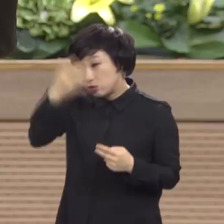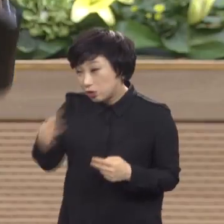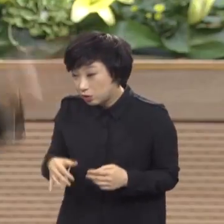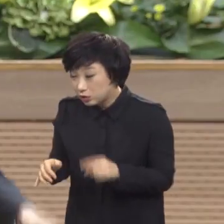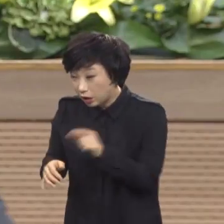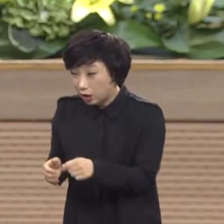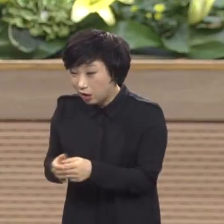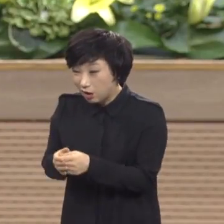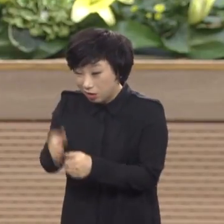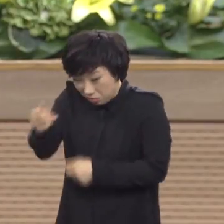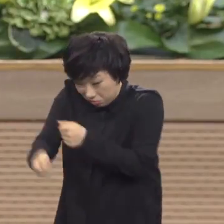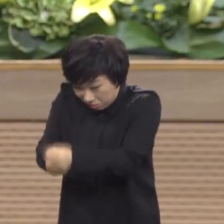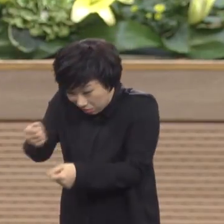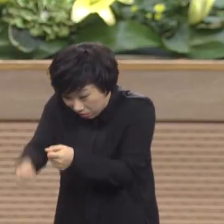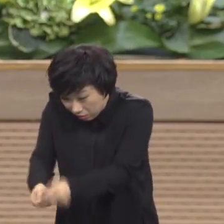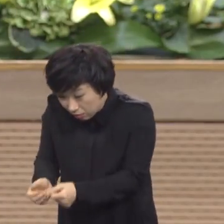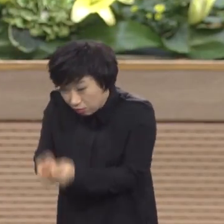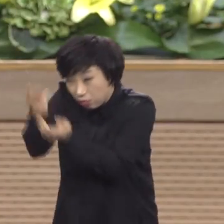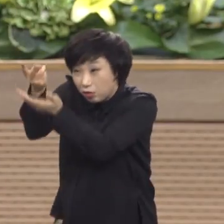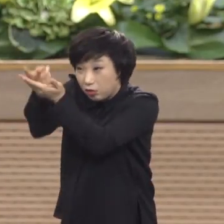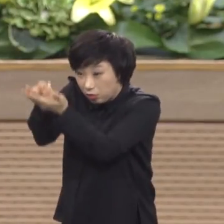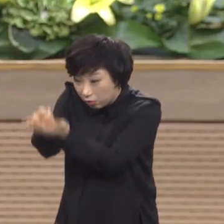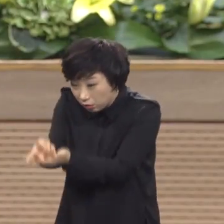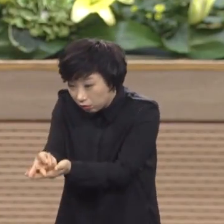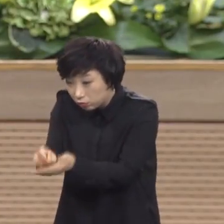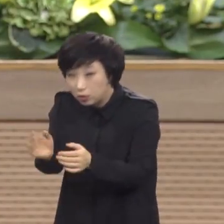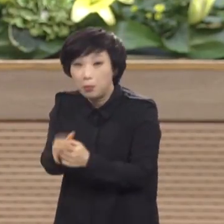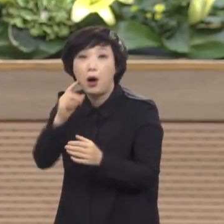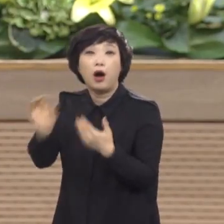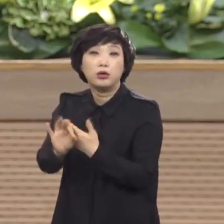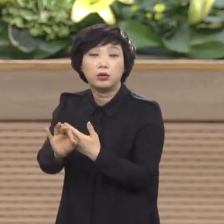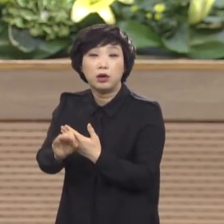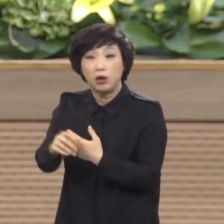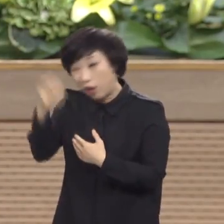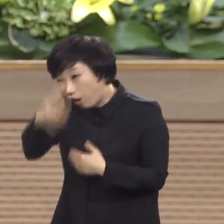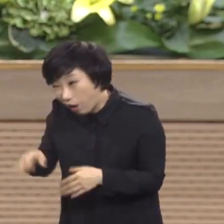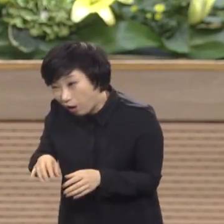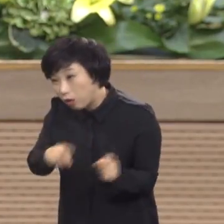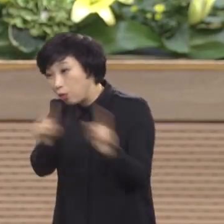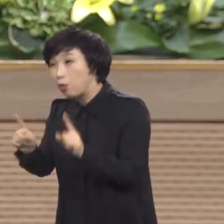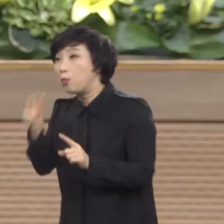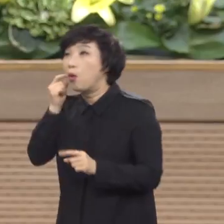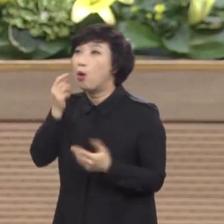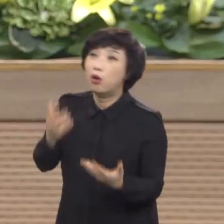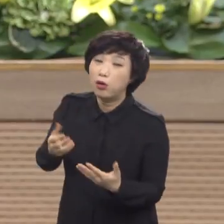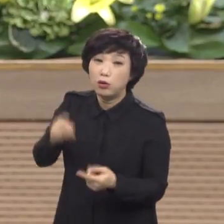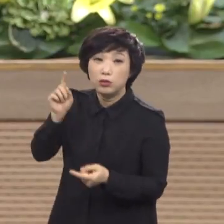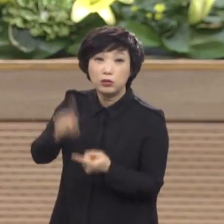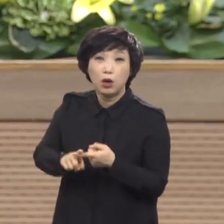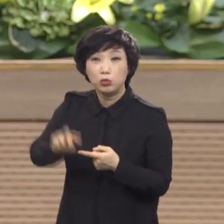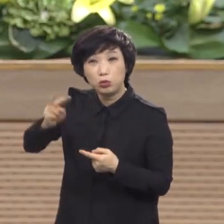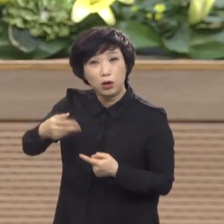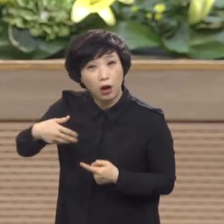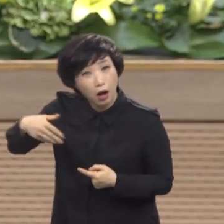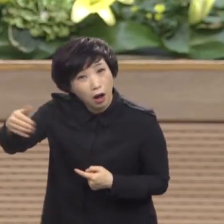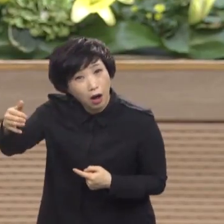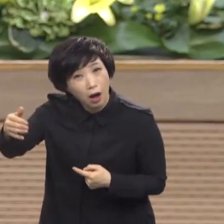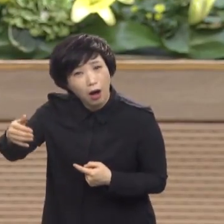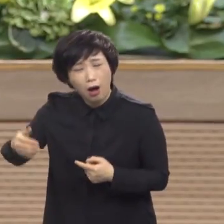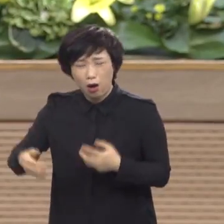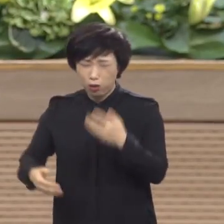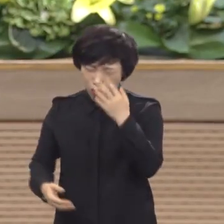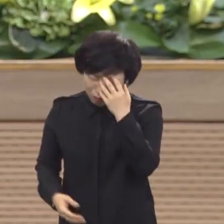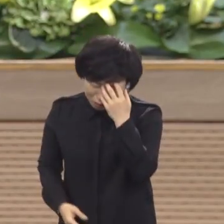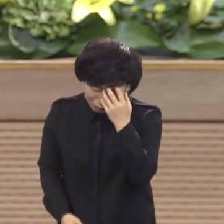중풍병자를 내려놨는데 못 고치면 어떡하나. 내가 그대로 또 침상에